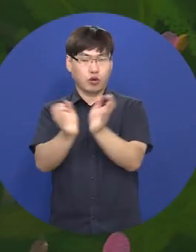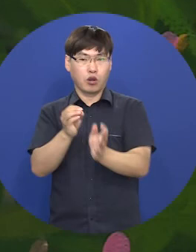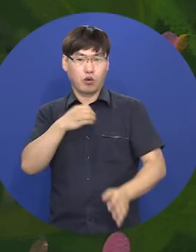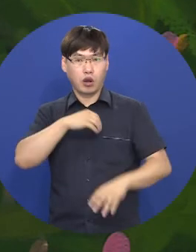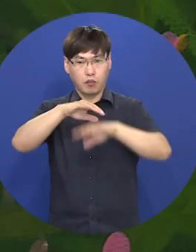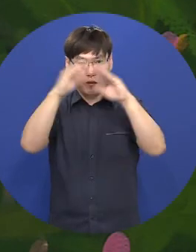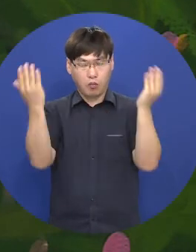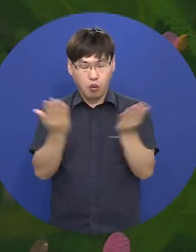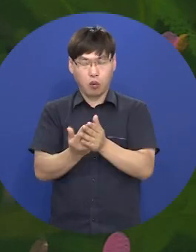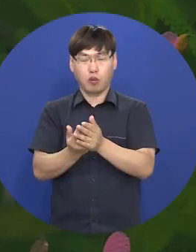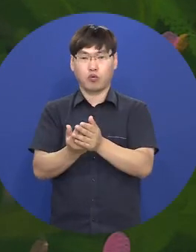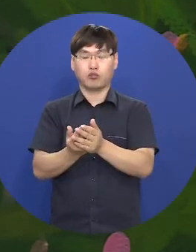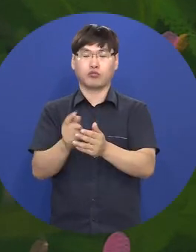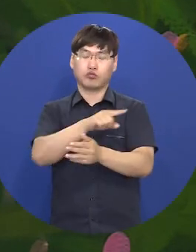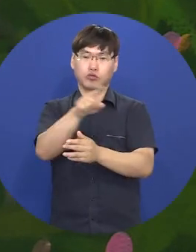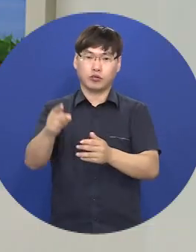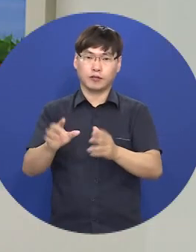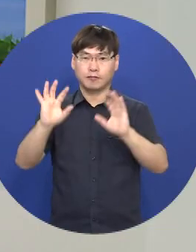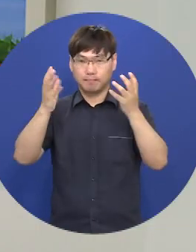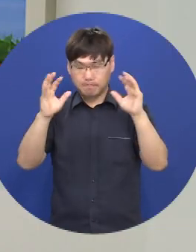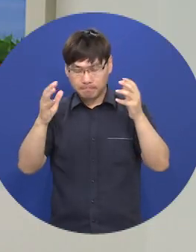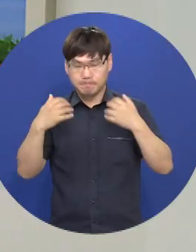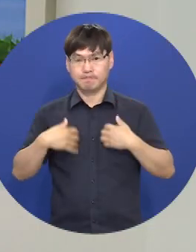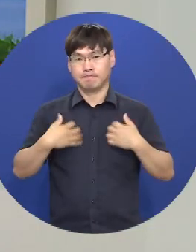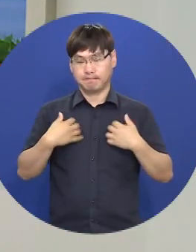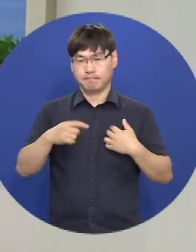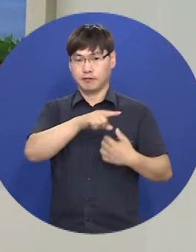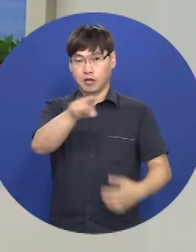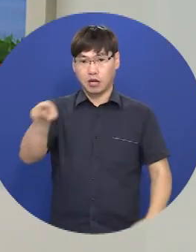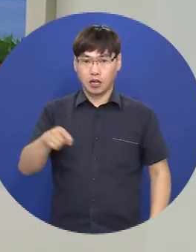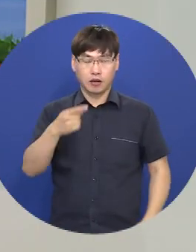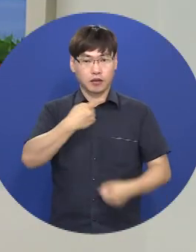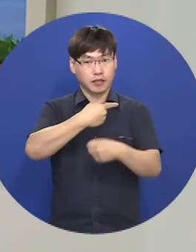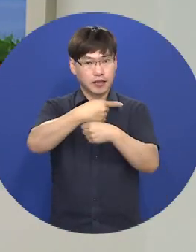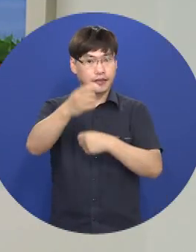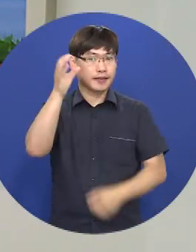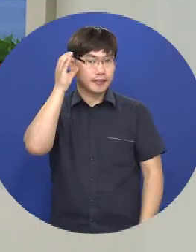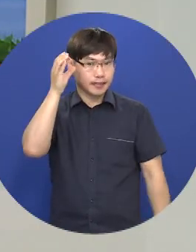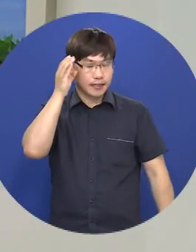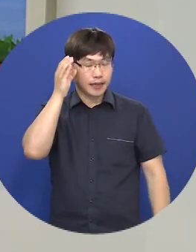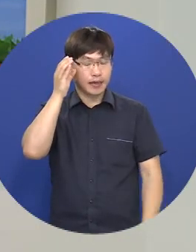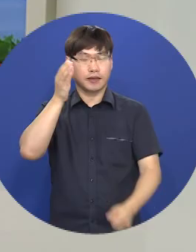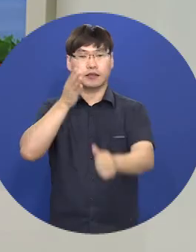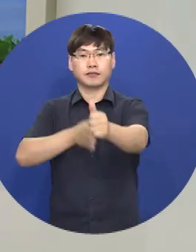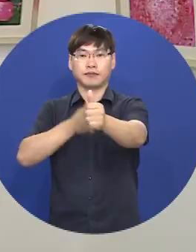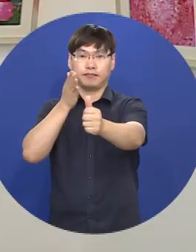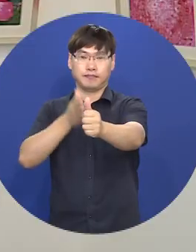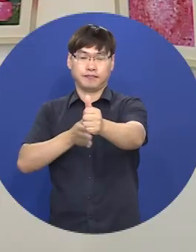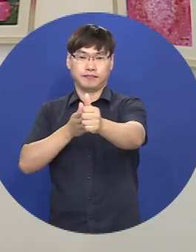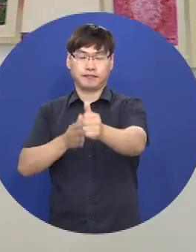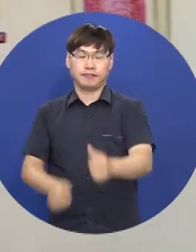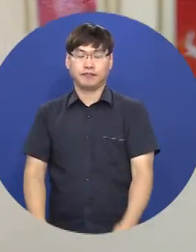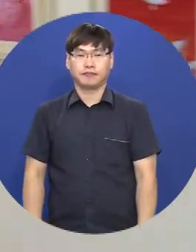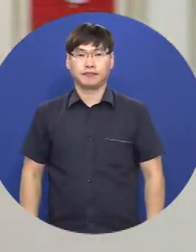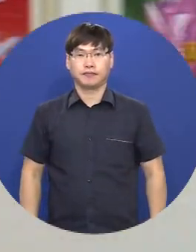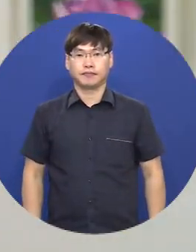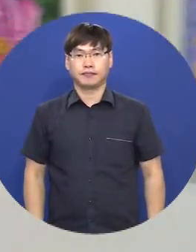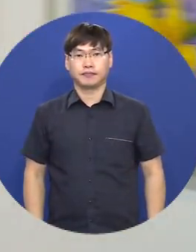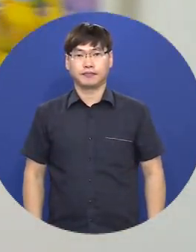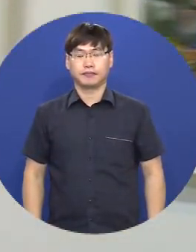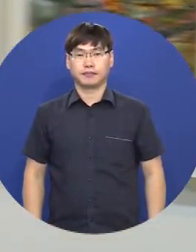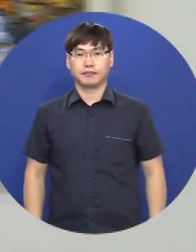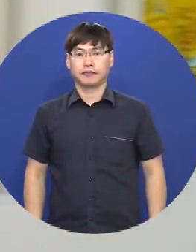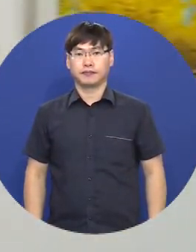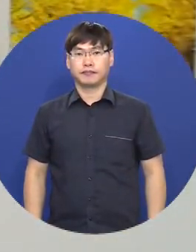회원들에게 큰 격려를 전해주시고 내년을 기약하며 새로운 전시를 기대해 주시기 바랍니다. 평화도시